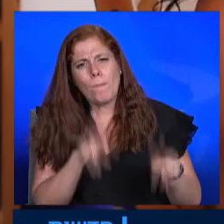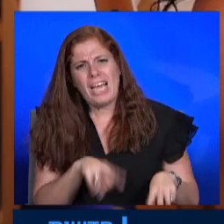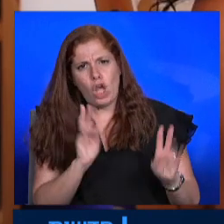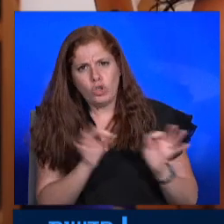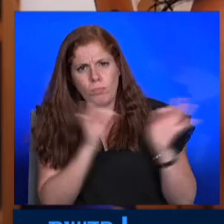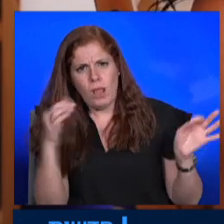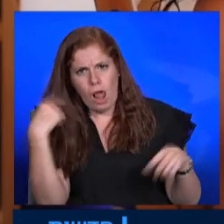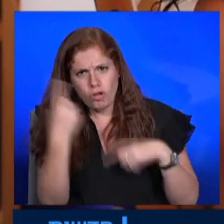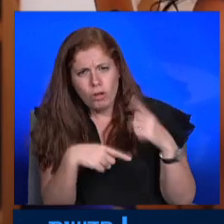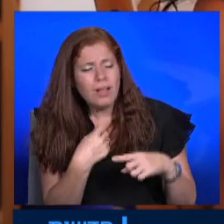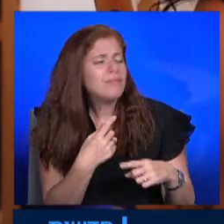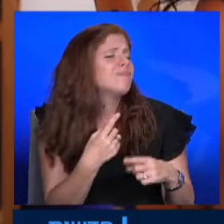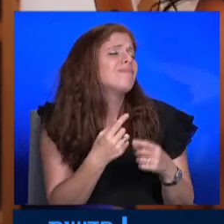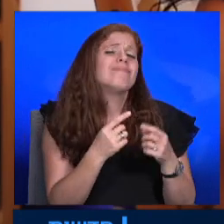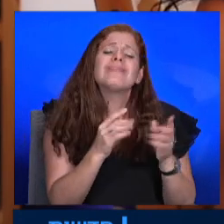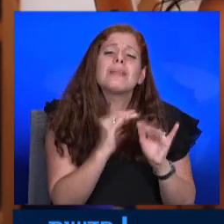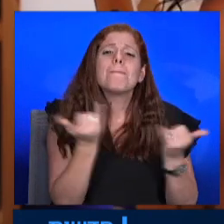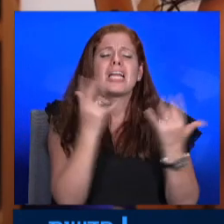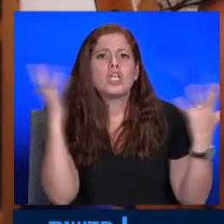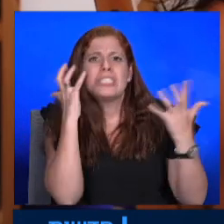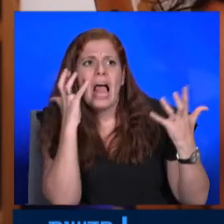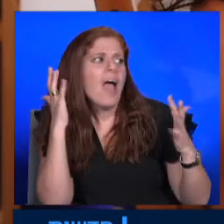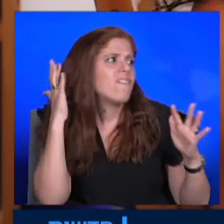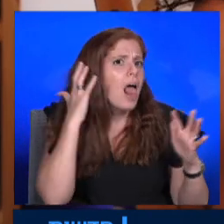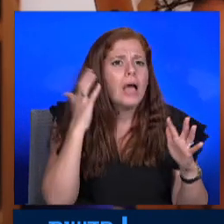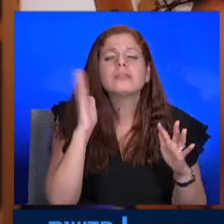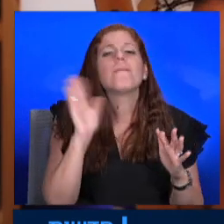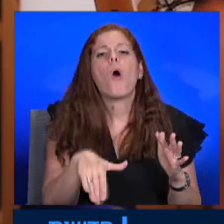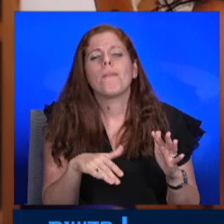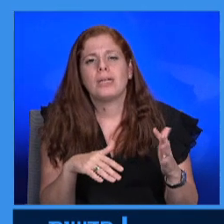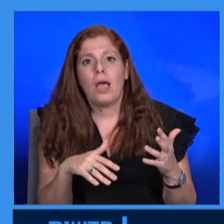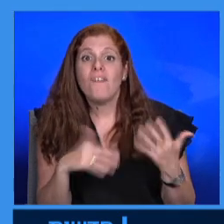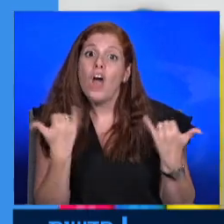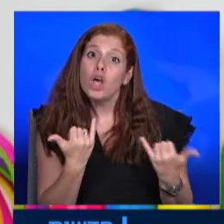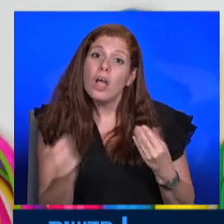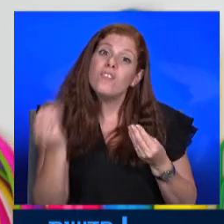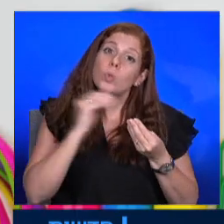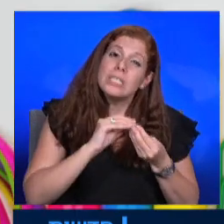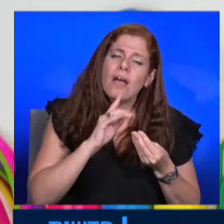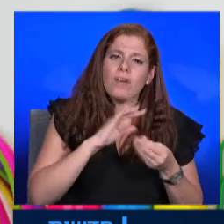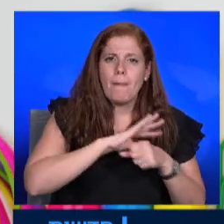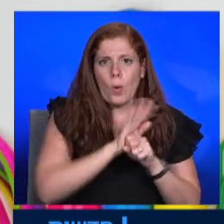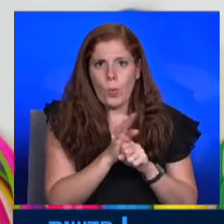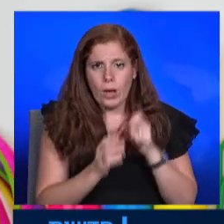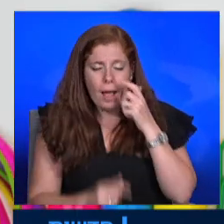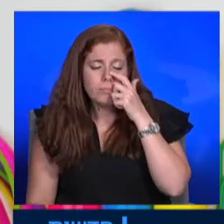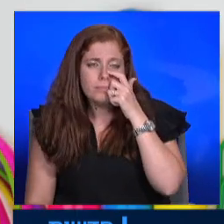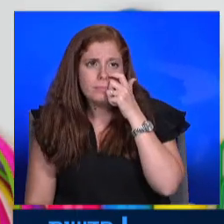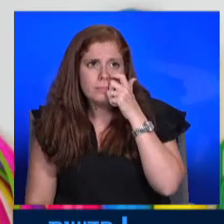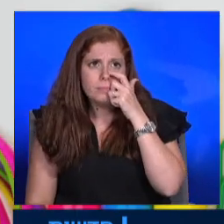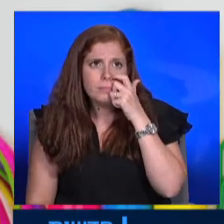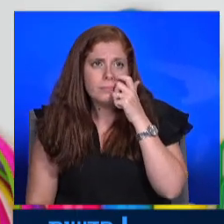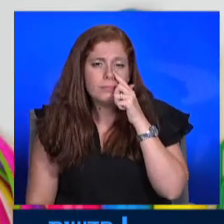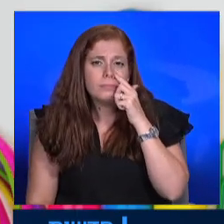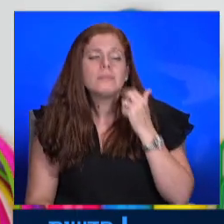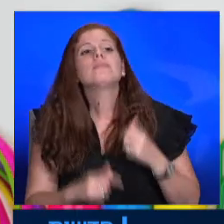באופן אובייקטיבי יש היסטריה ויש לחץ ויש פאניקה, ועכשיו נוסף לזה גם הלחץ של הקורונה. על פי ההחלטה החדשה, תעשה